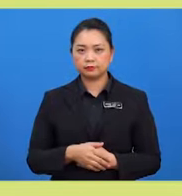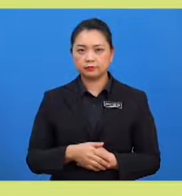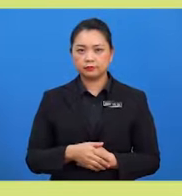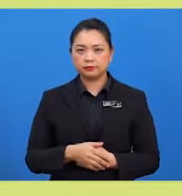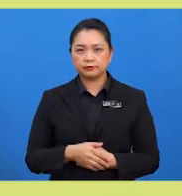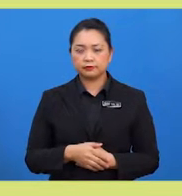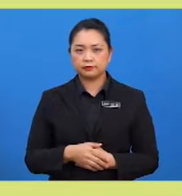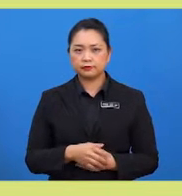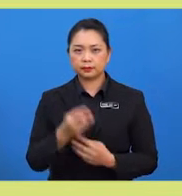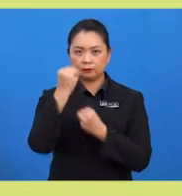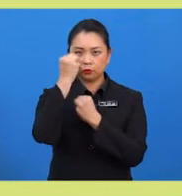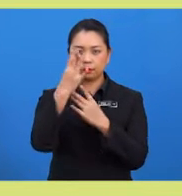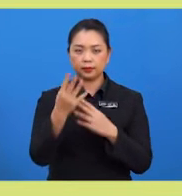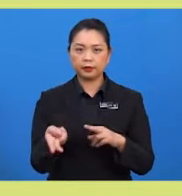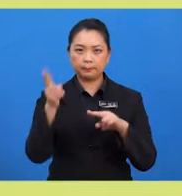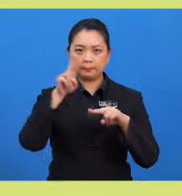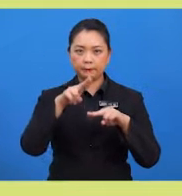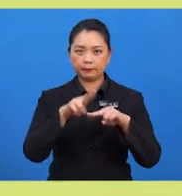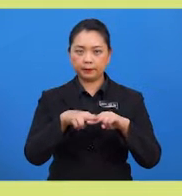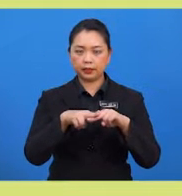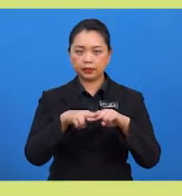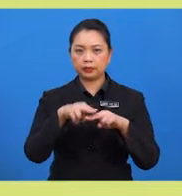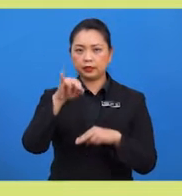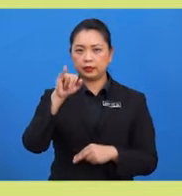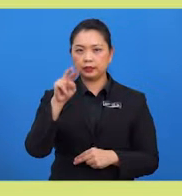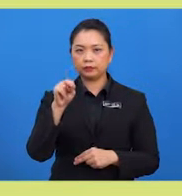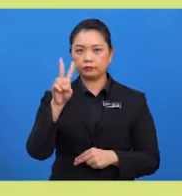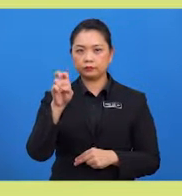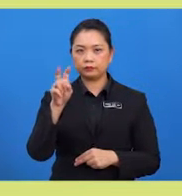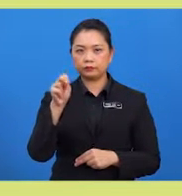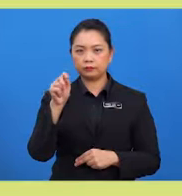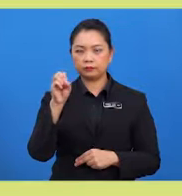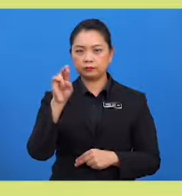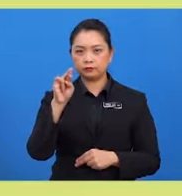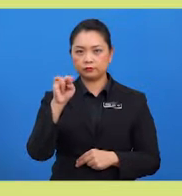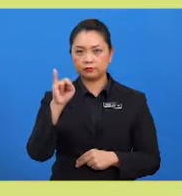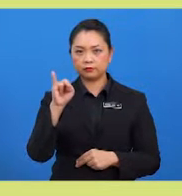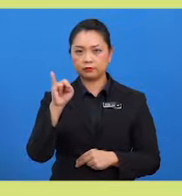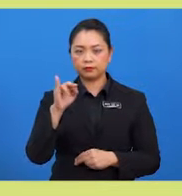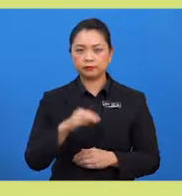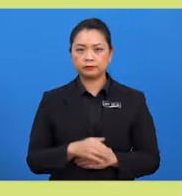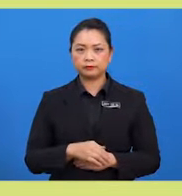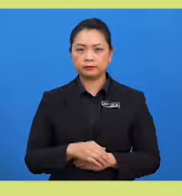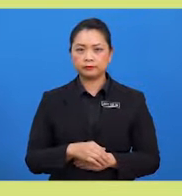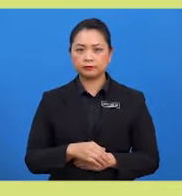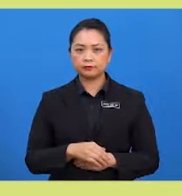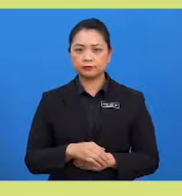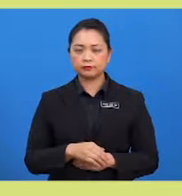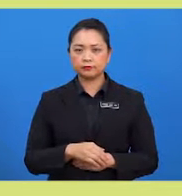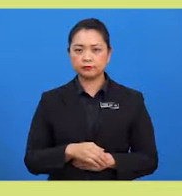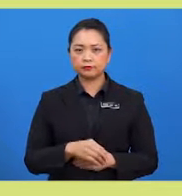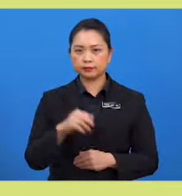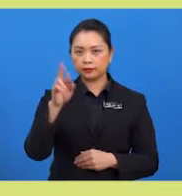dua. Maklumat tambahan, inventori pada 31 Julai 2020 dinilai pada harga